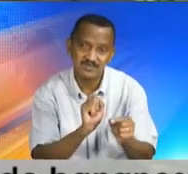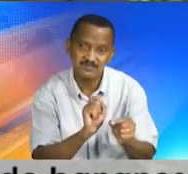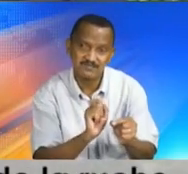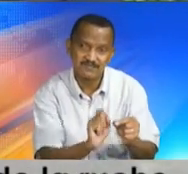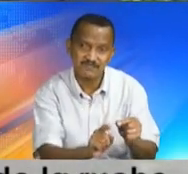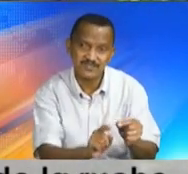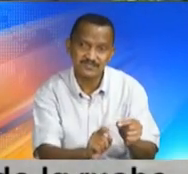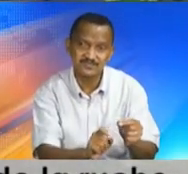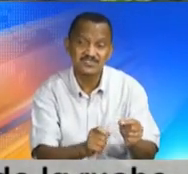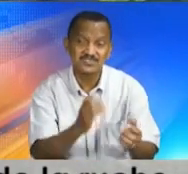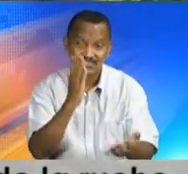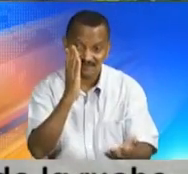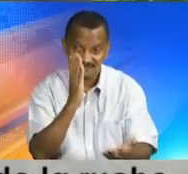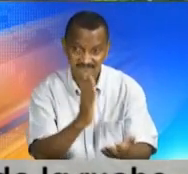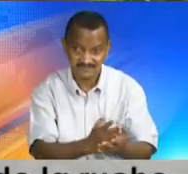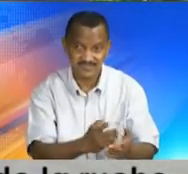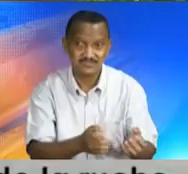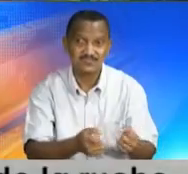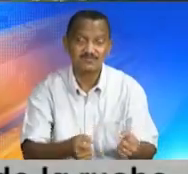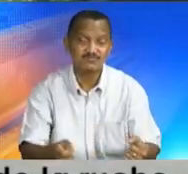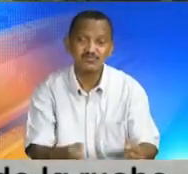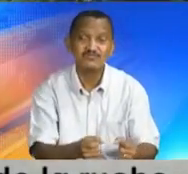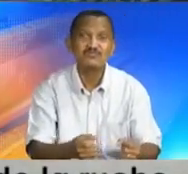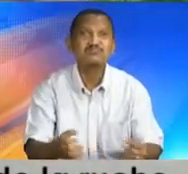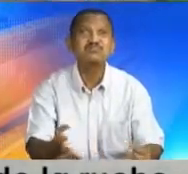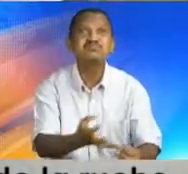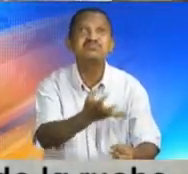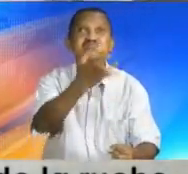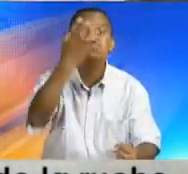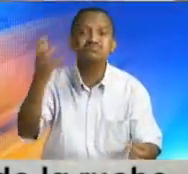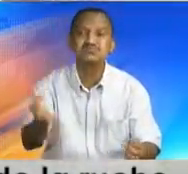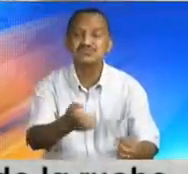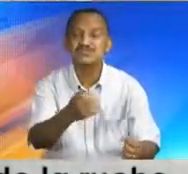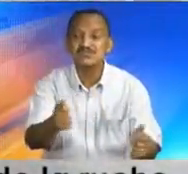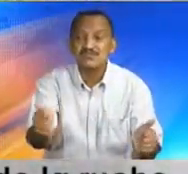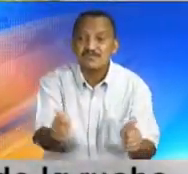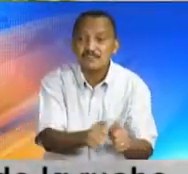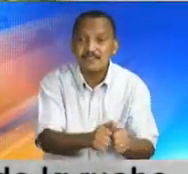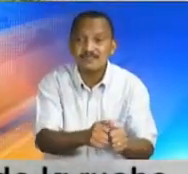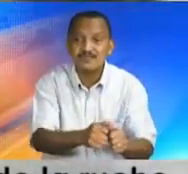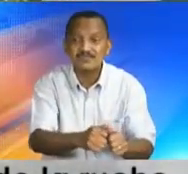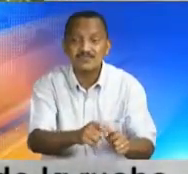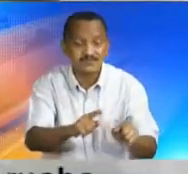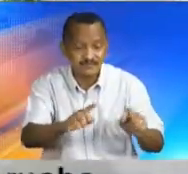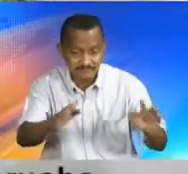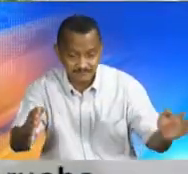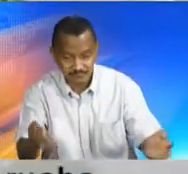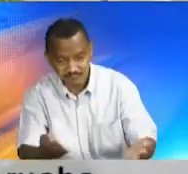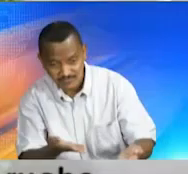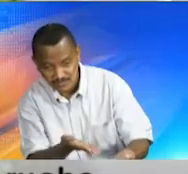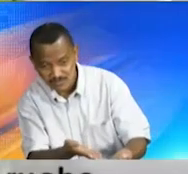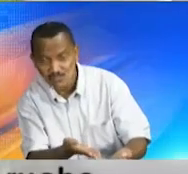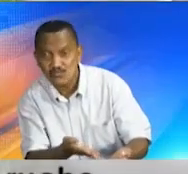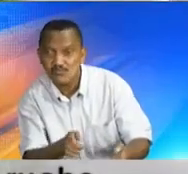ravin'akondro maina. De mirehitra zany izy ty a de asetroka setroka eto amin'ny vavany eto amin'ny vavany tantely. Ny tena tsara